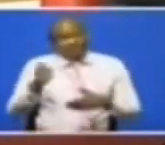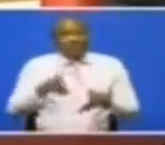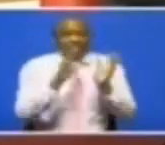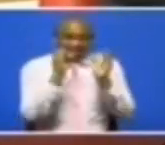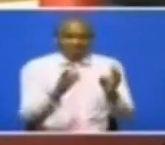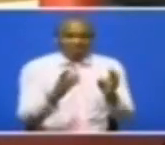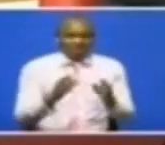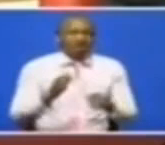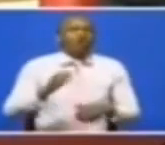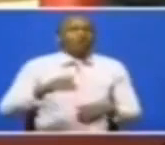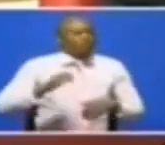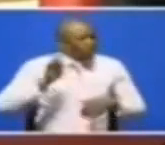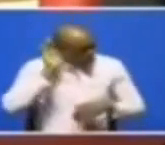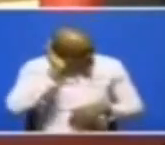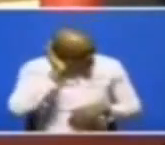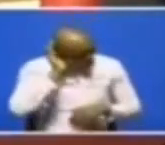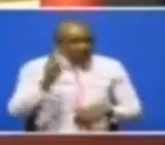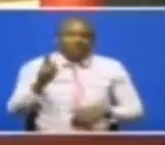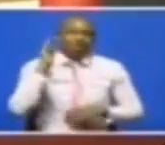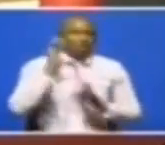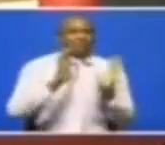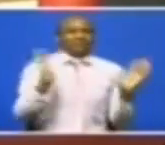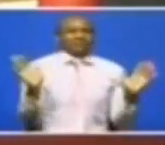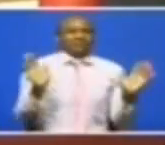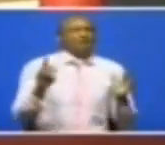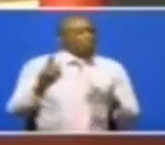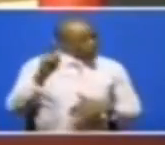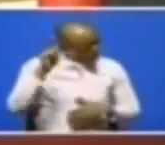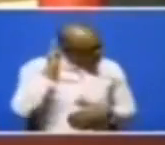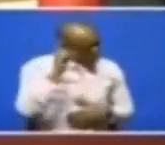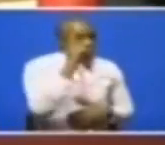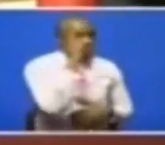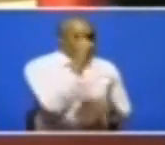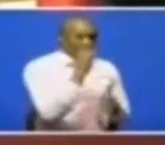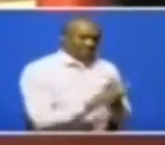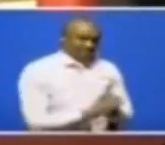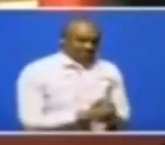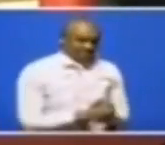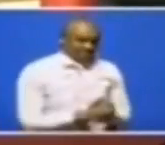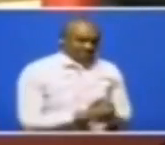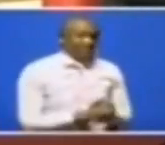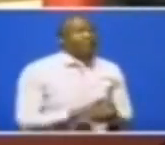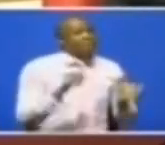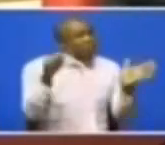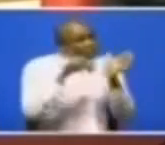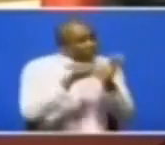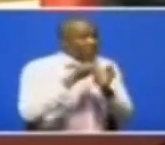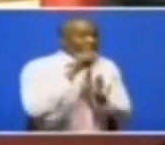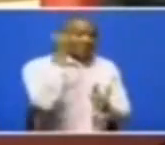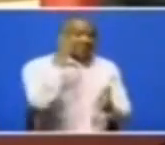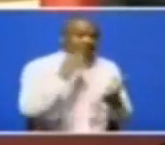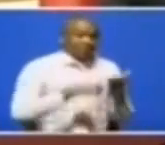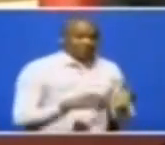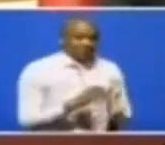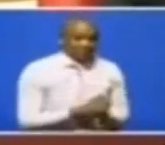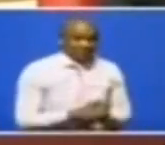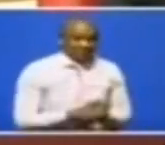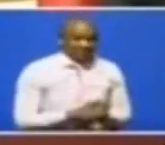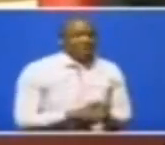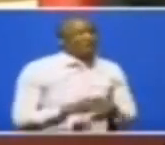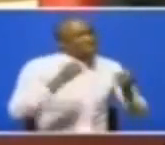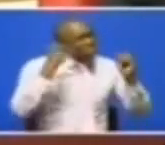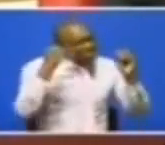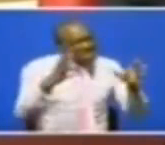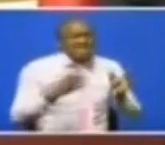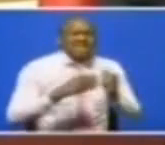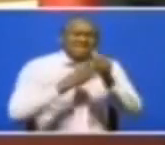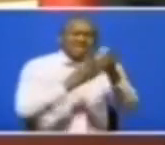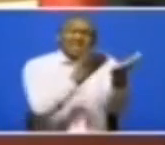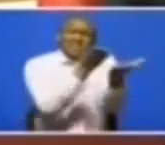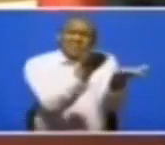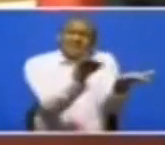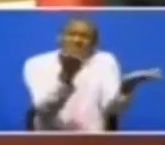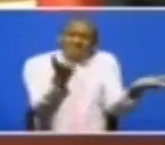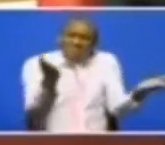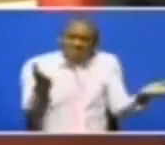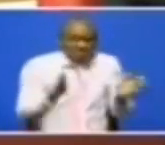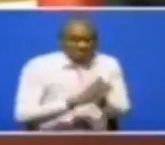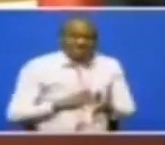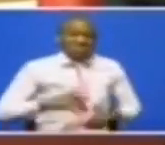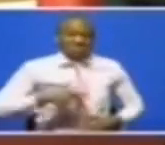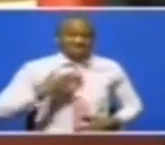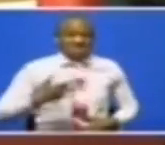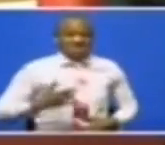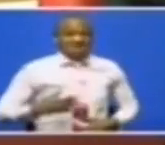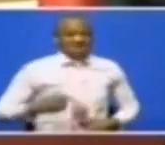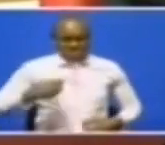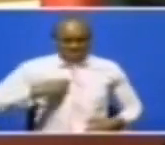si sheria. Manake sheria ni moja, na shida ya Kenya imekuwa kwamba kuna viongozi ambao wanajihisi